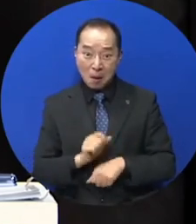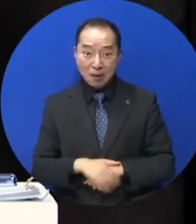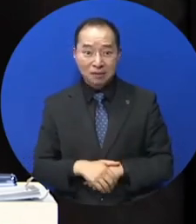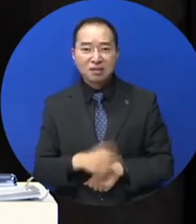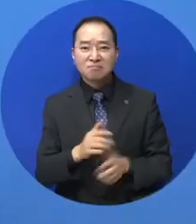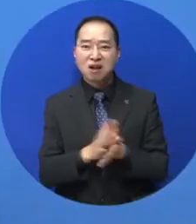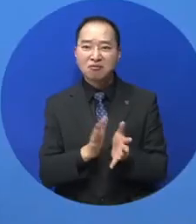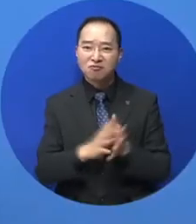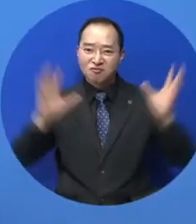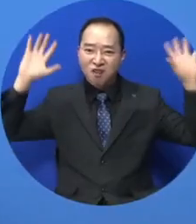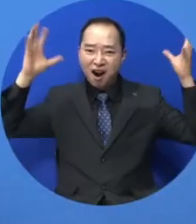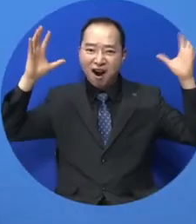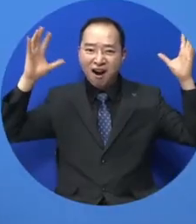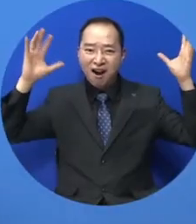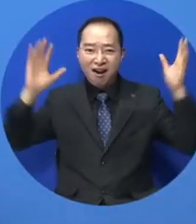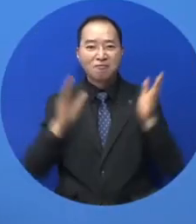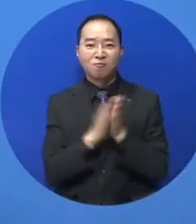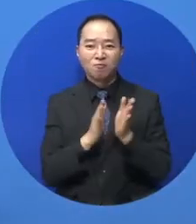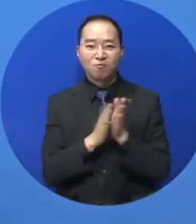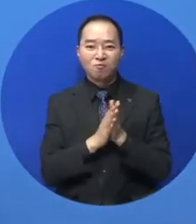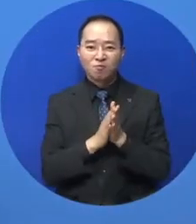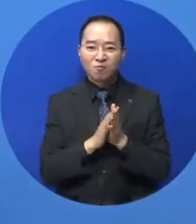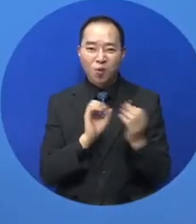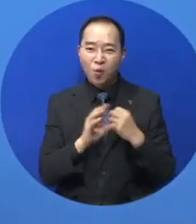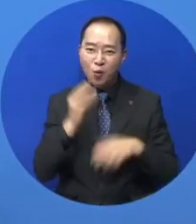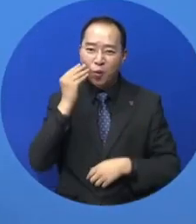큰 박수를 보내서 응원 박수도 한 번 더 보내주시기 바라겠습니다.